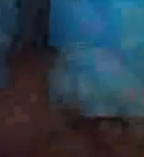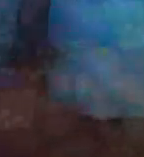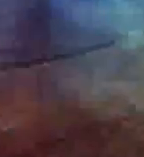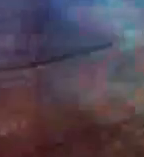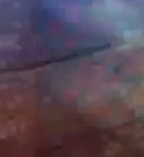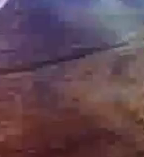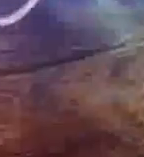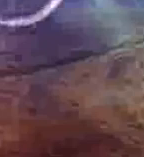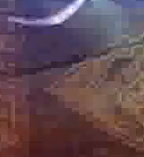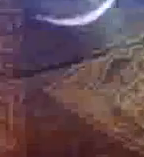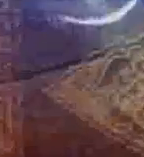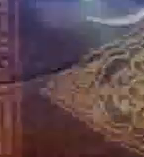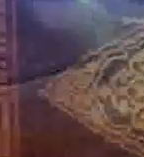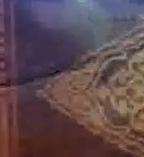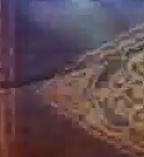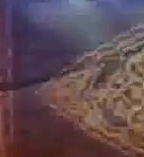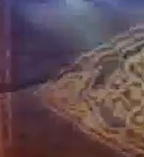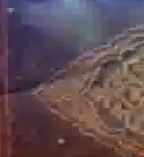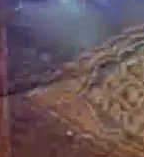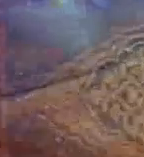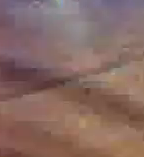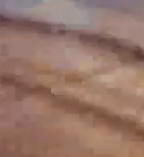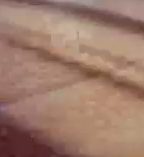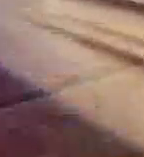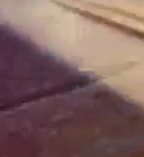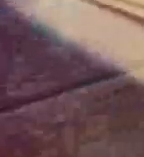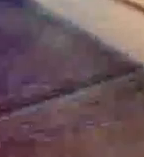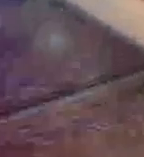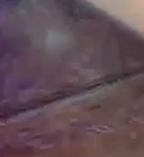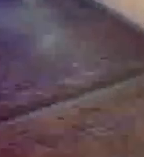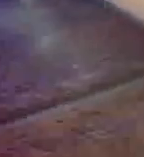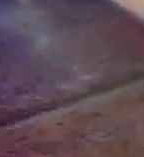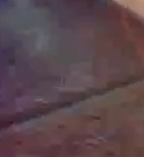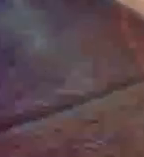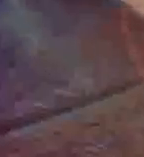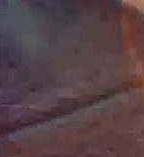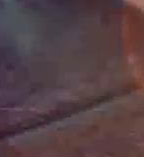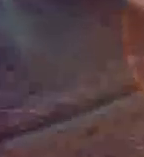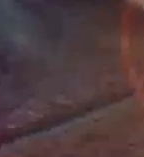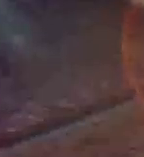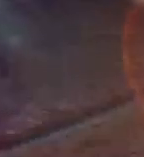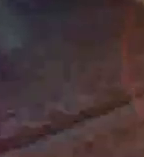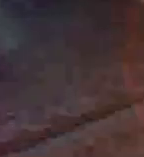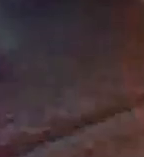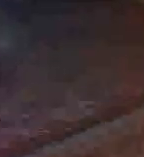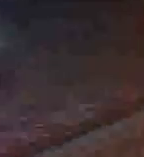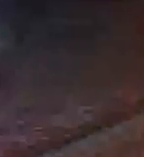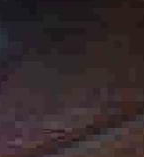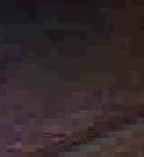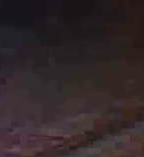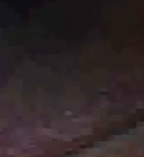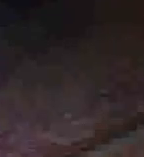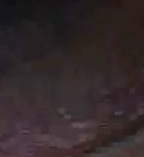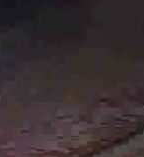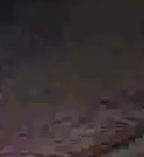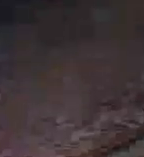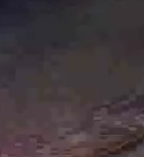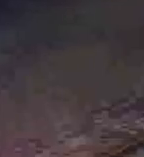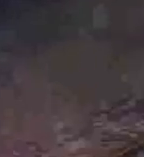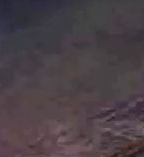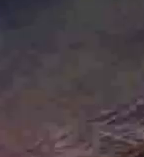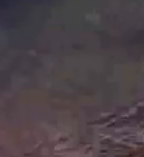اغتسل فمات. فقال صلى الله عليه وسلم: قتلوه قتلهم